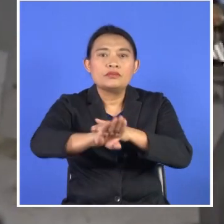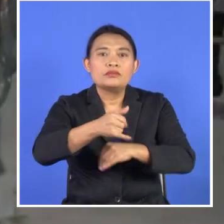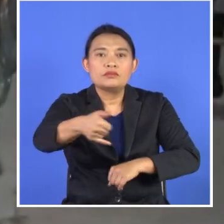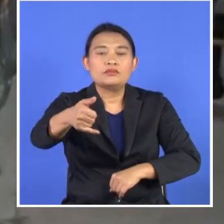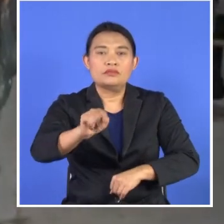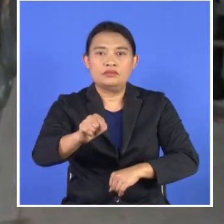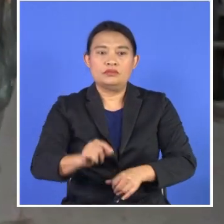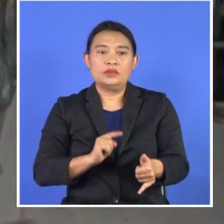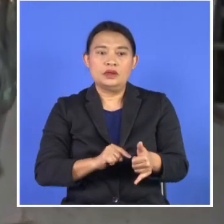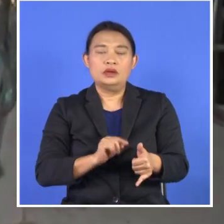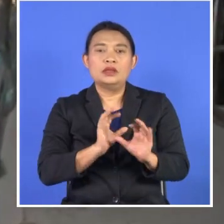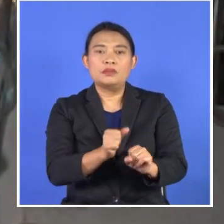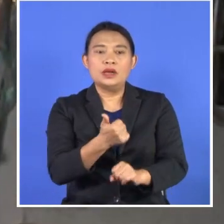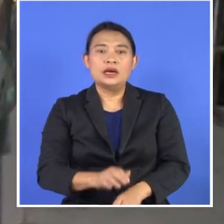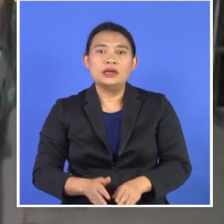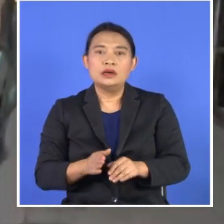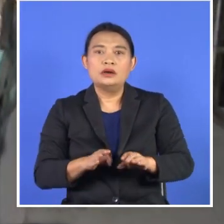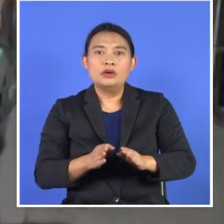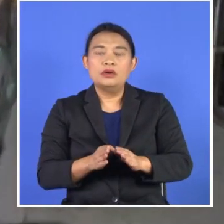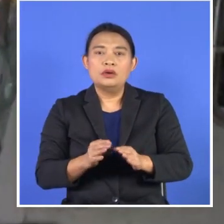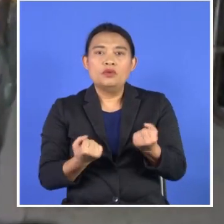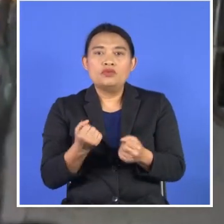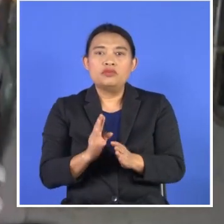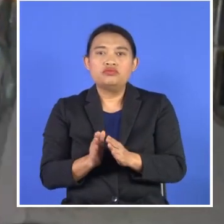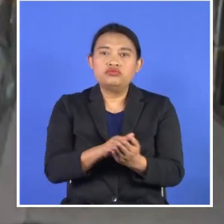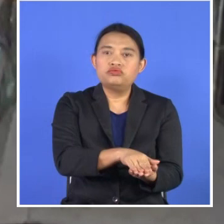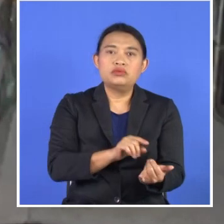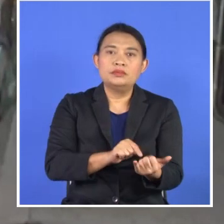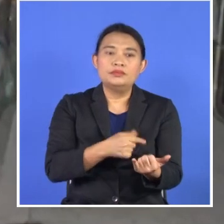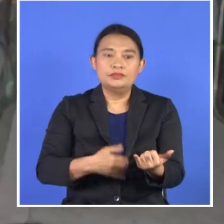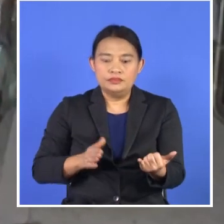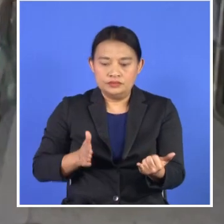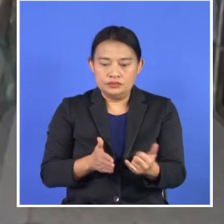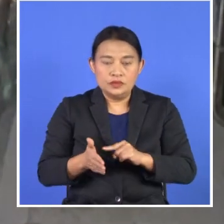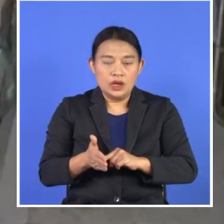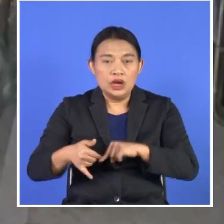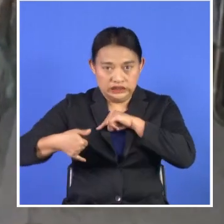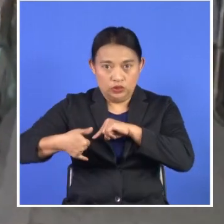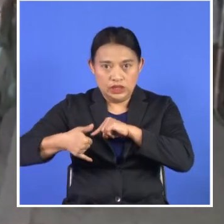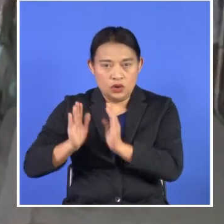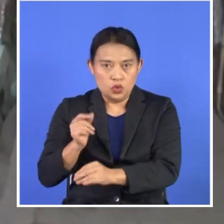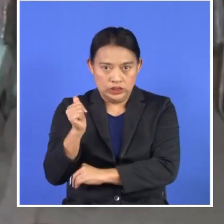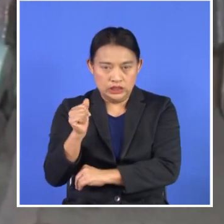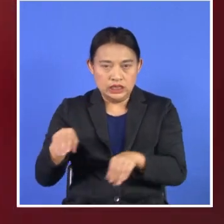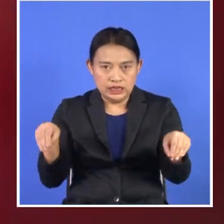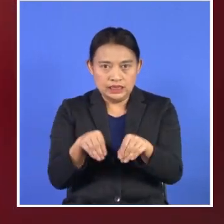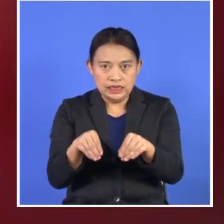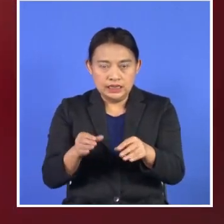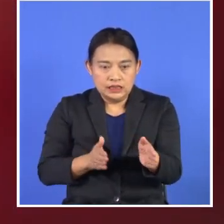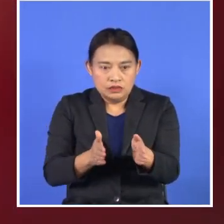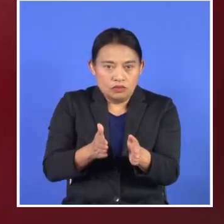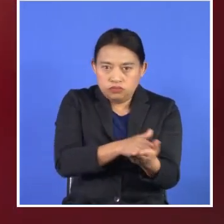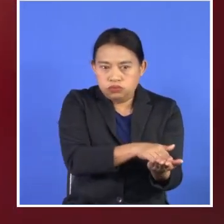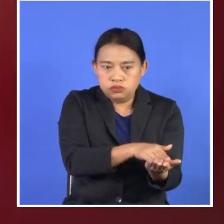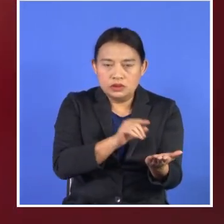แล้วไอ้คนที่รถล้มแล้วก็จับได้เนี่ยคุณผู้ชมตอนที่พลเมืองดีคือพี่พงศกรเนี่ยนะเขาไปอยู่ใกล้ๆละมุดหึง